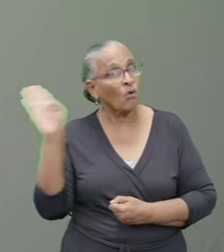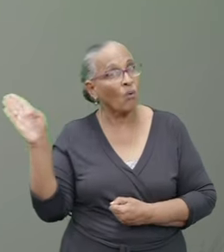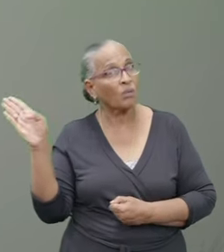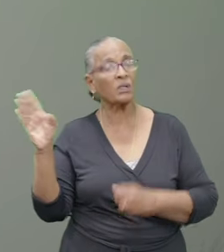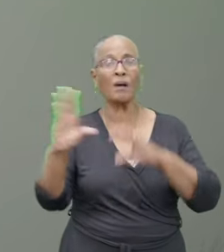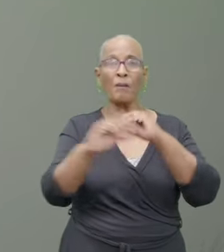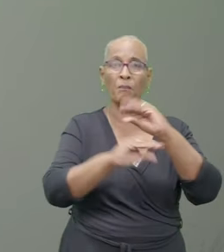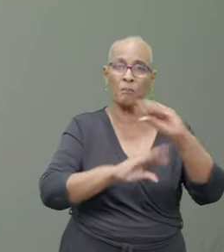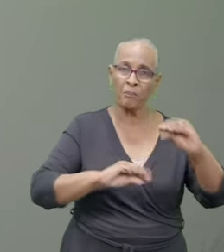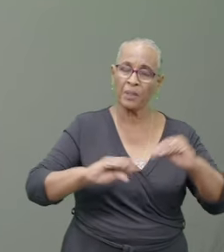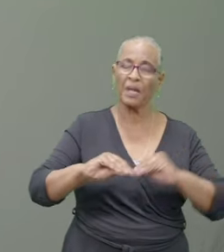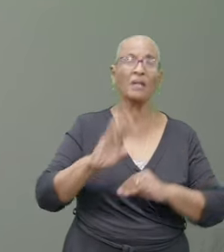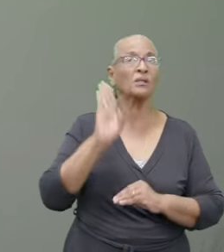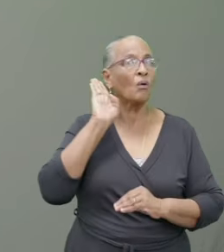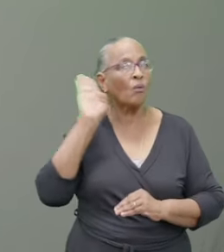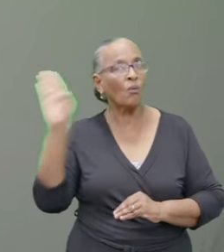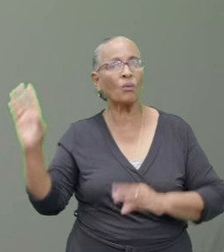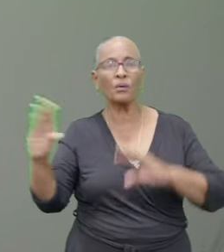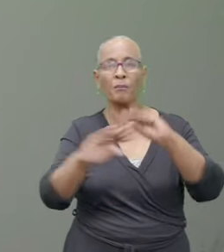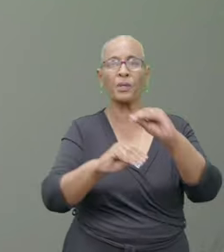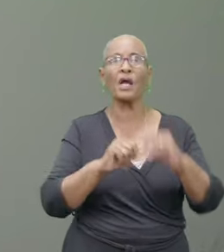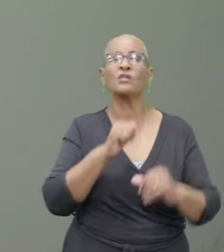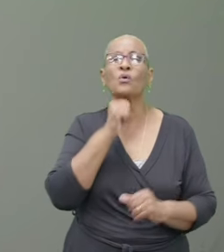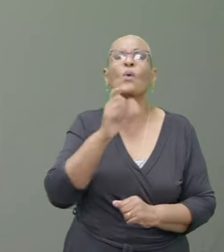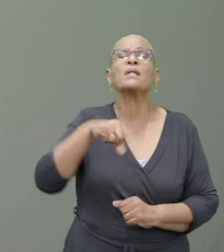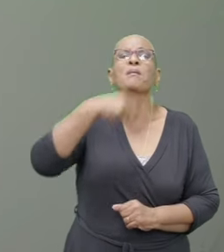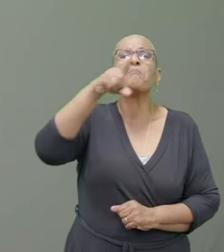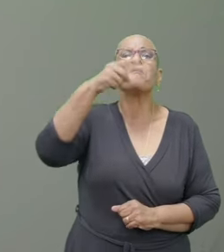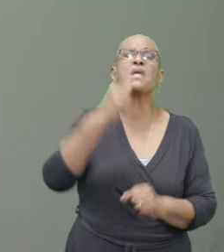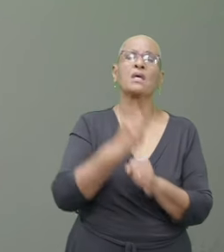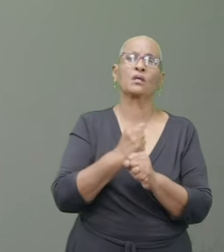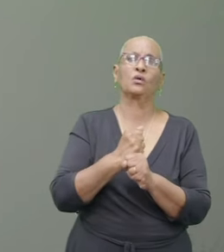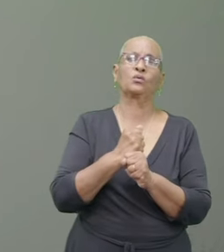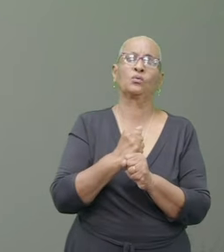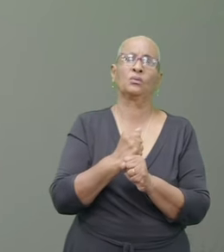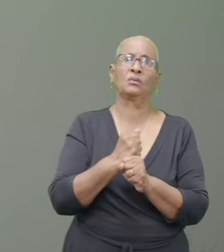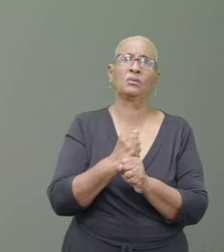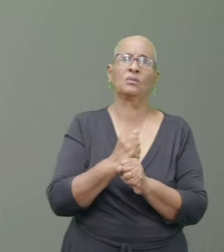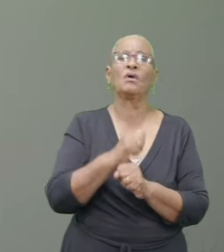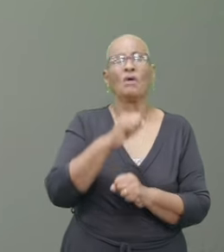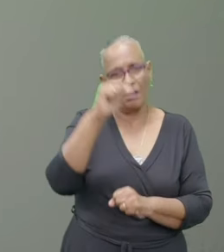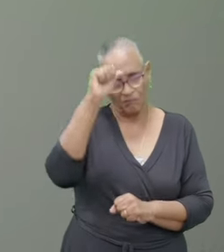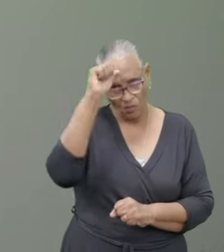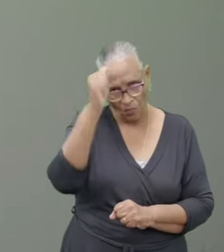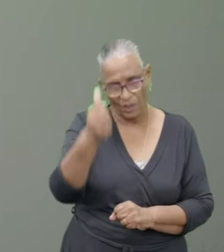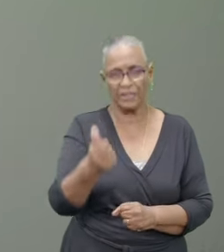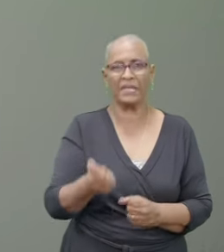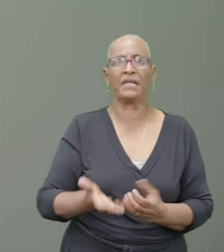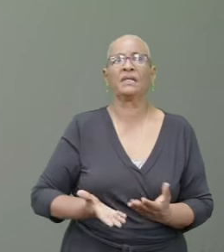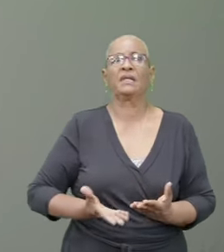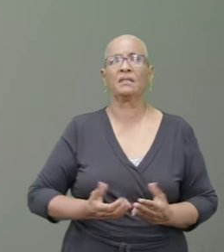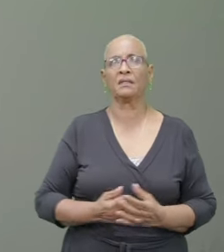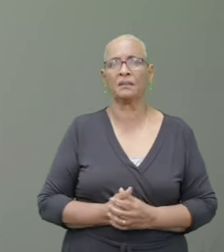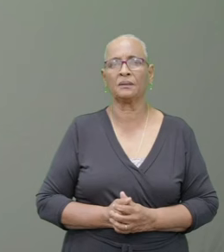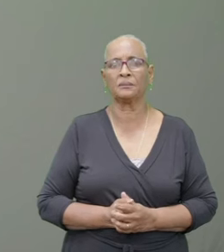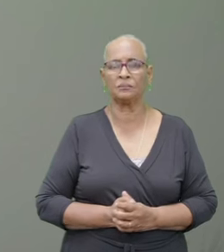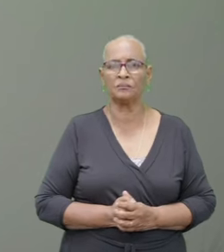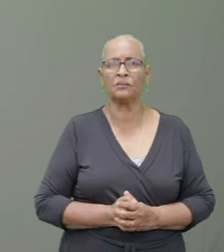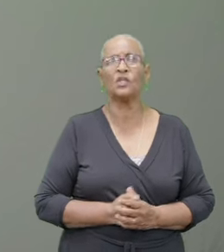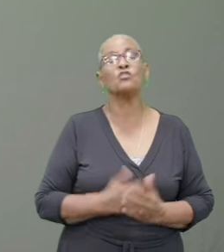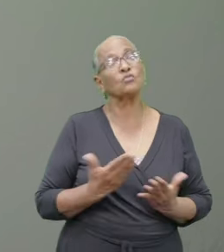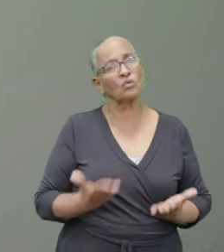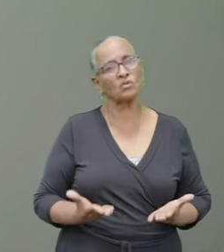om te vernemen wat nog verder gedaan moet worden in de waarderingssfeer. Dus dat